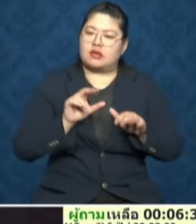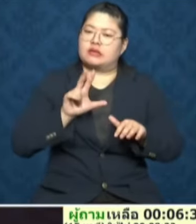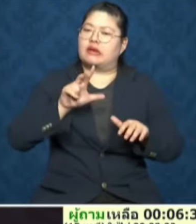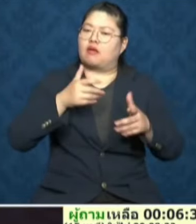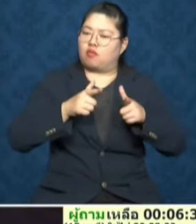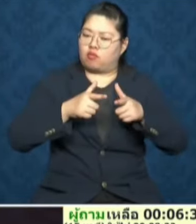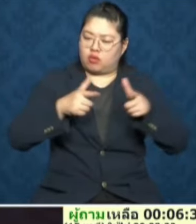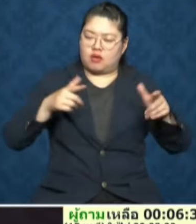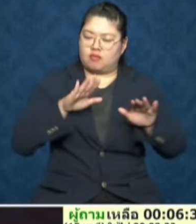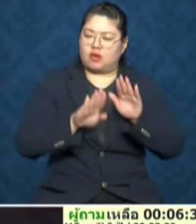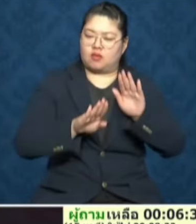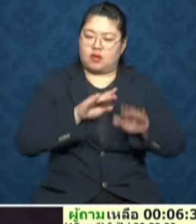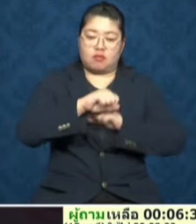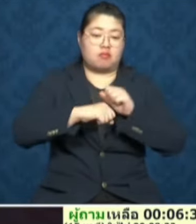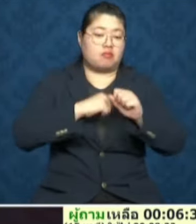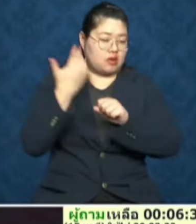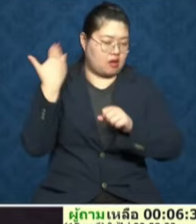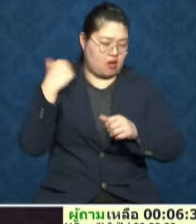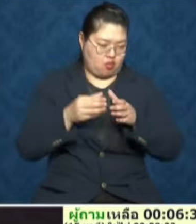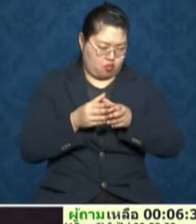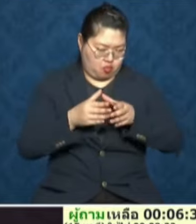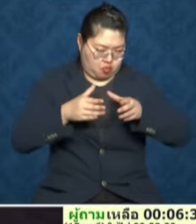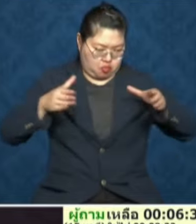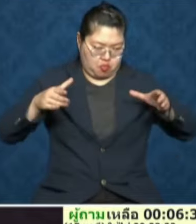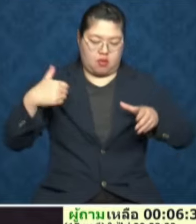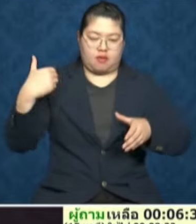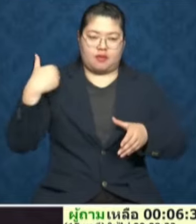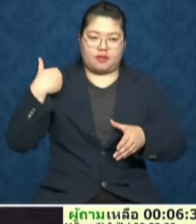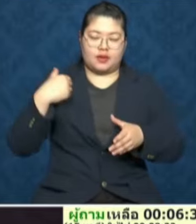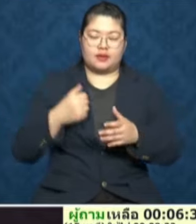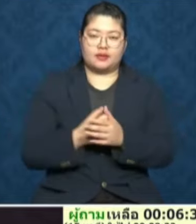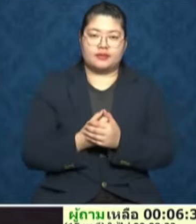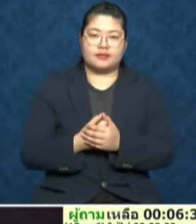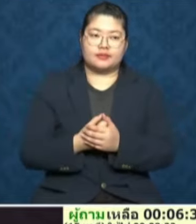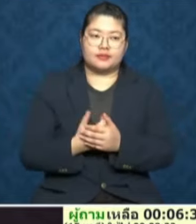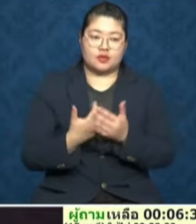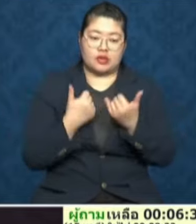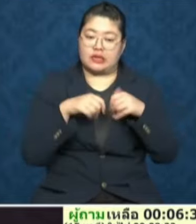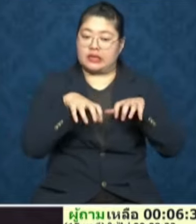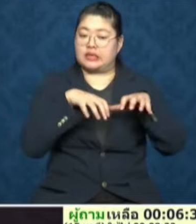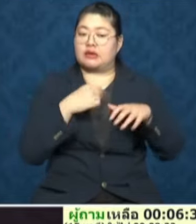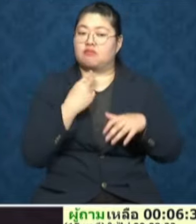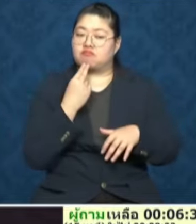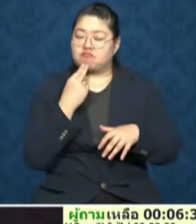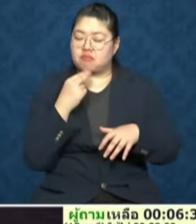่าเพื่อปี ที่ผ่านมาและประแตะห์